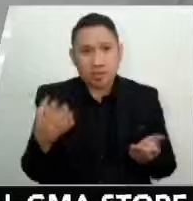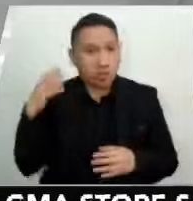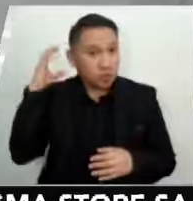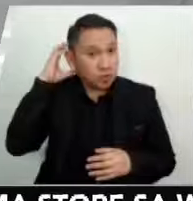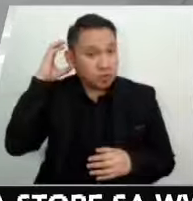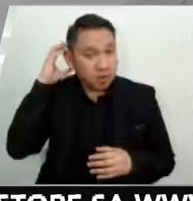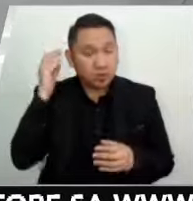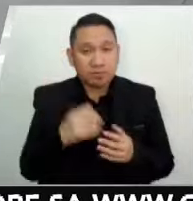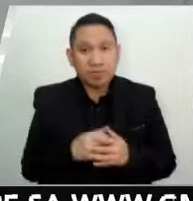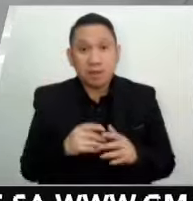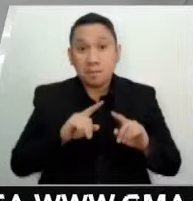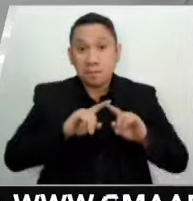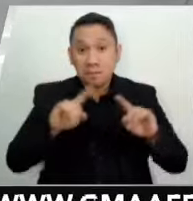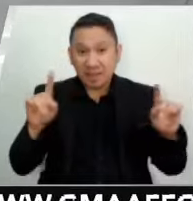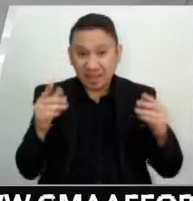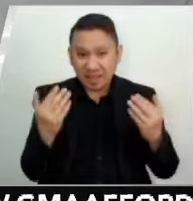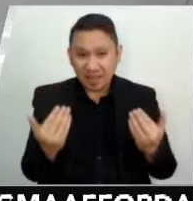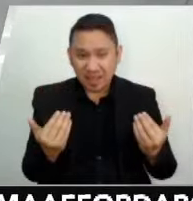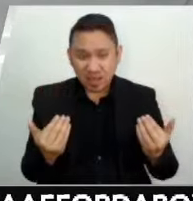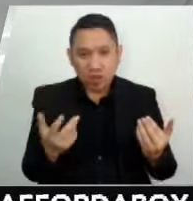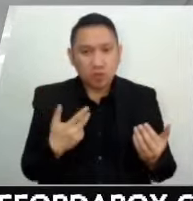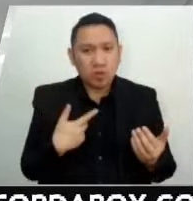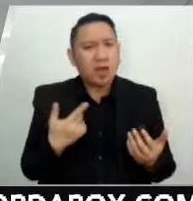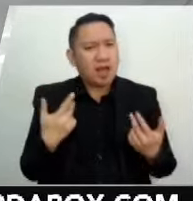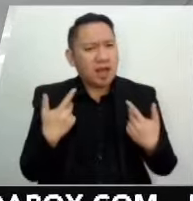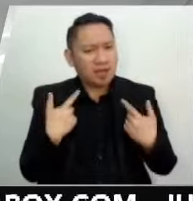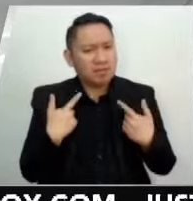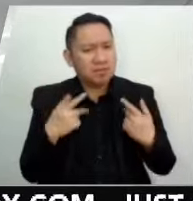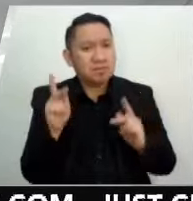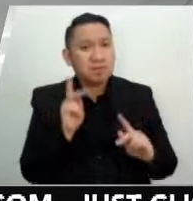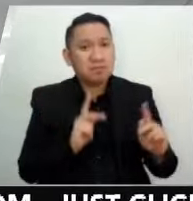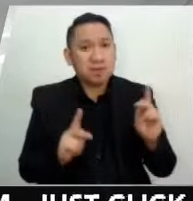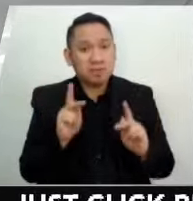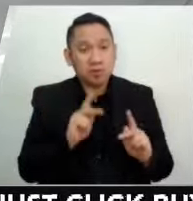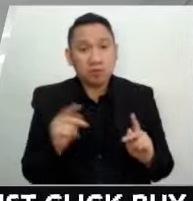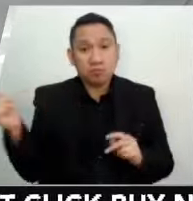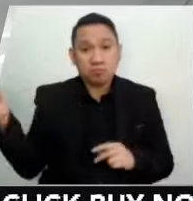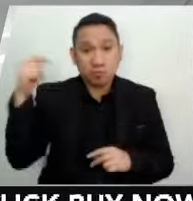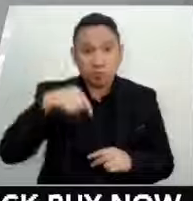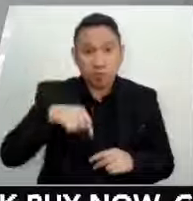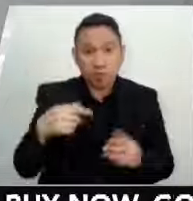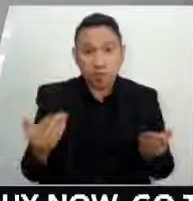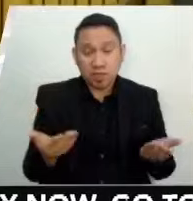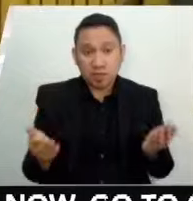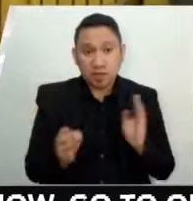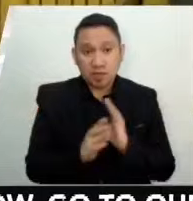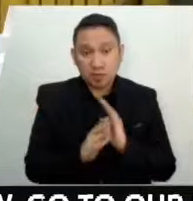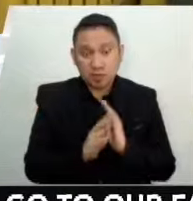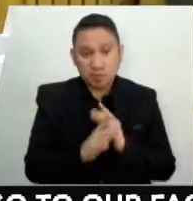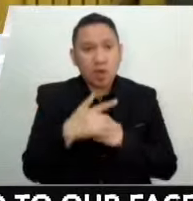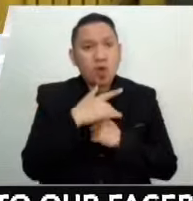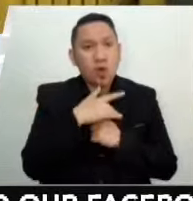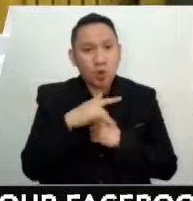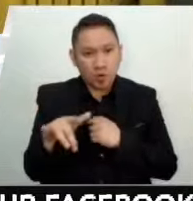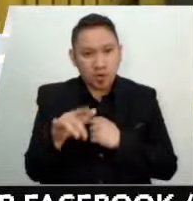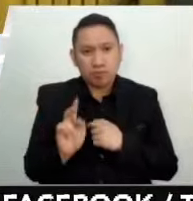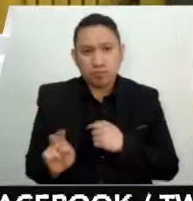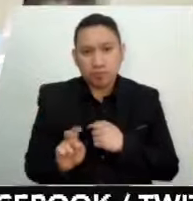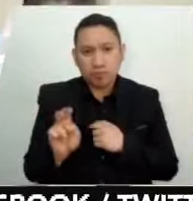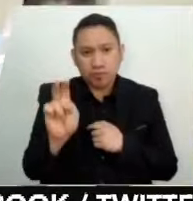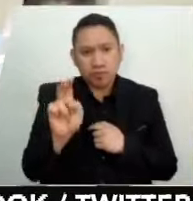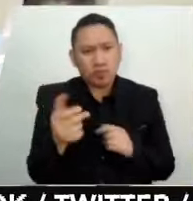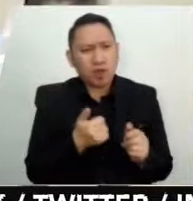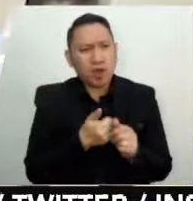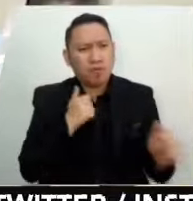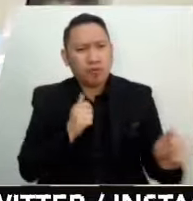lamang, may ilang mga kababayan na tayo na nagtutungo dito sa mga bus terminal para maagang bumiyahe para raw makaiwas sa siksikan na traffic. May